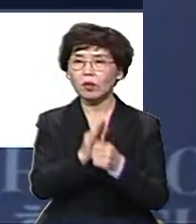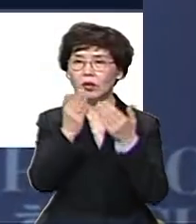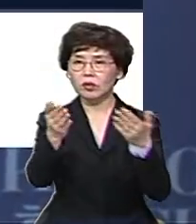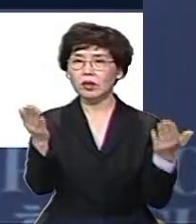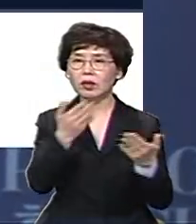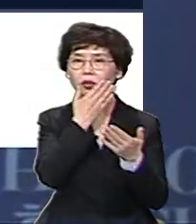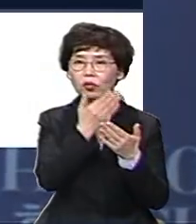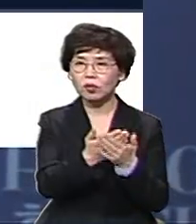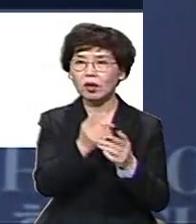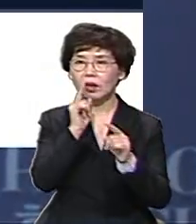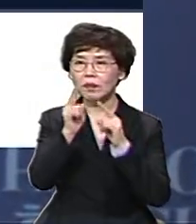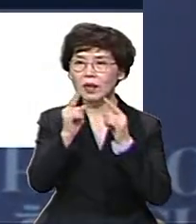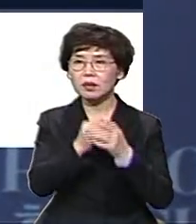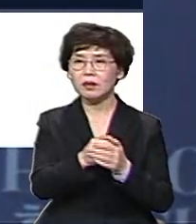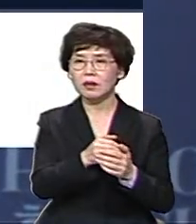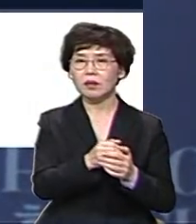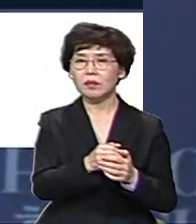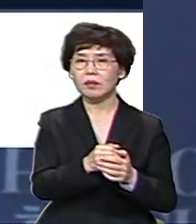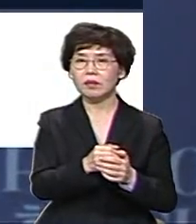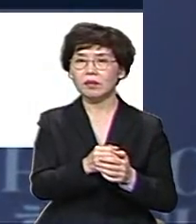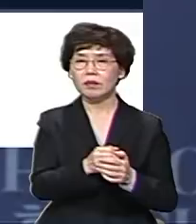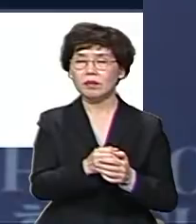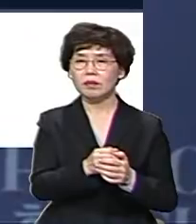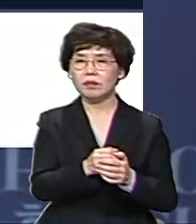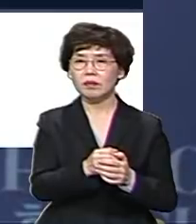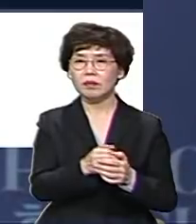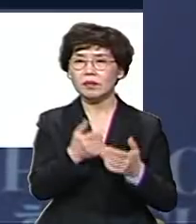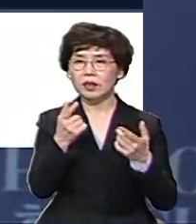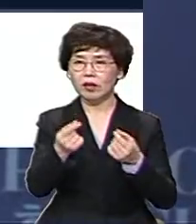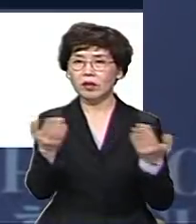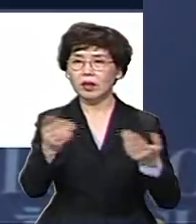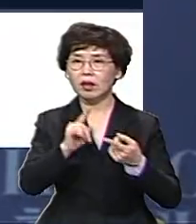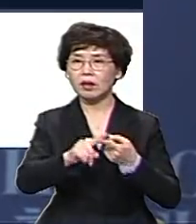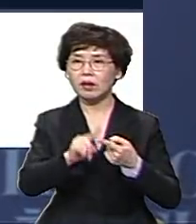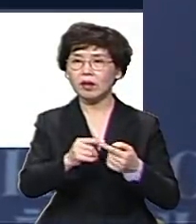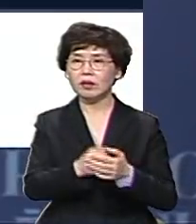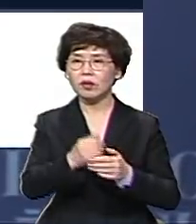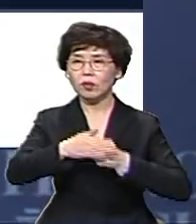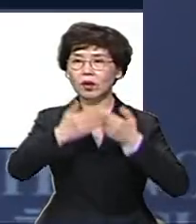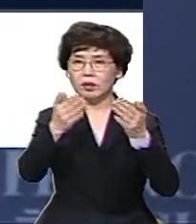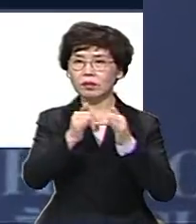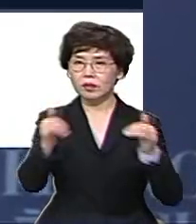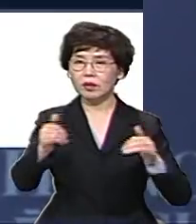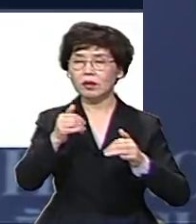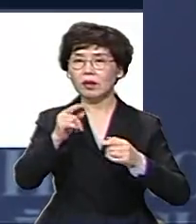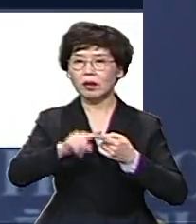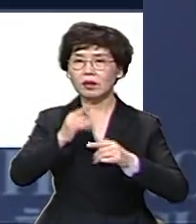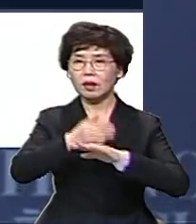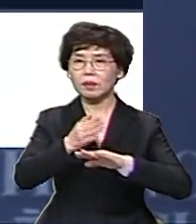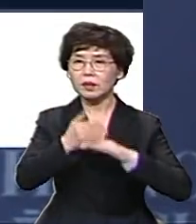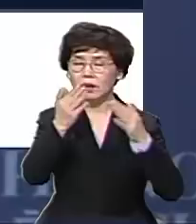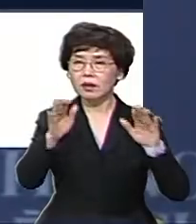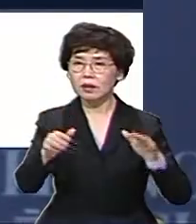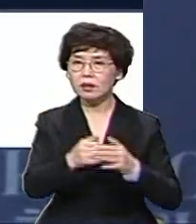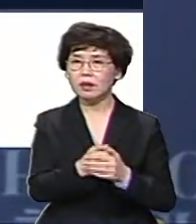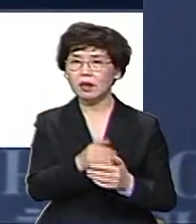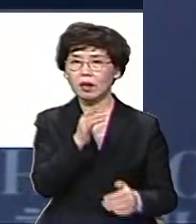것이 중요하다라는 말씀들을 많이 해주고 계십니다. 이런 부분에 대해서 도와주신 모든 분들에게 감사 말씀을 드립니다.